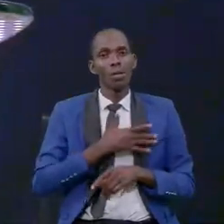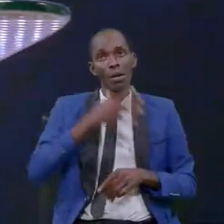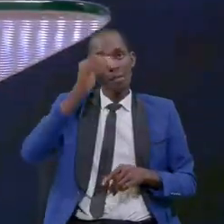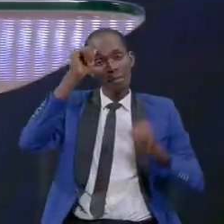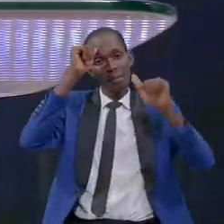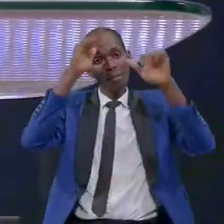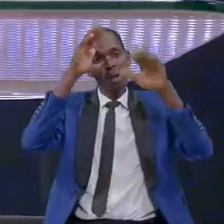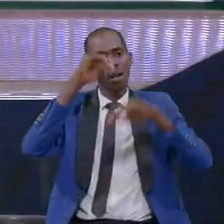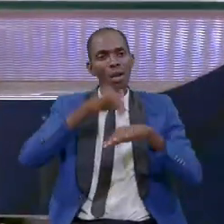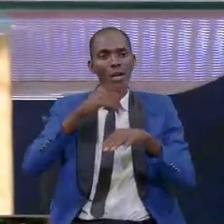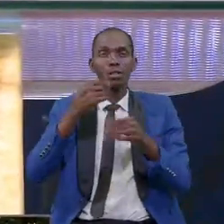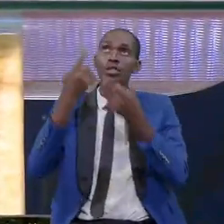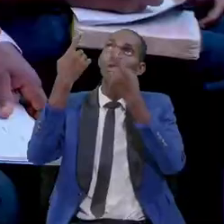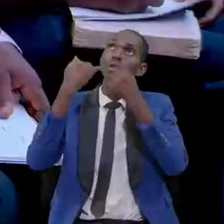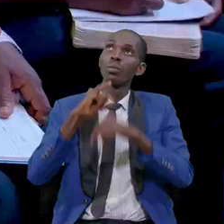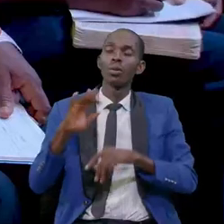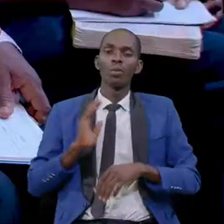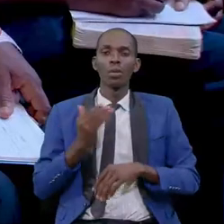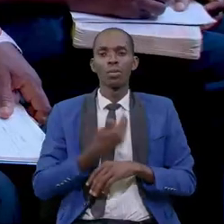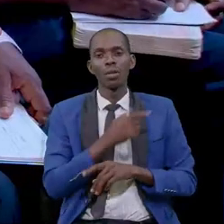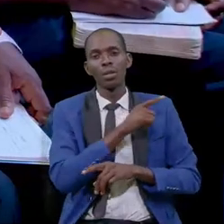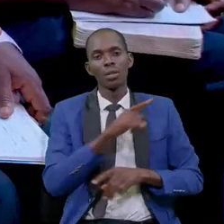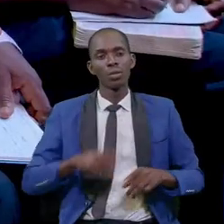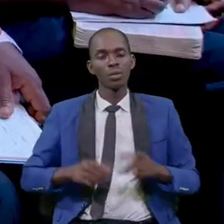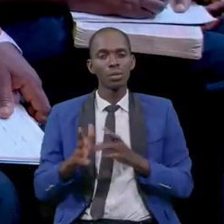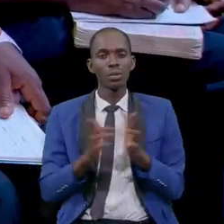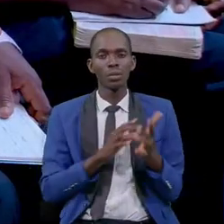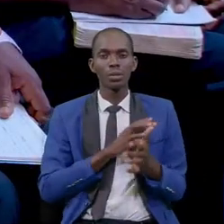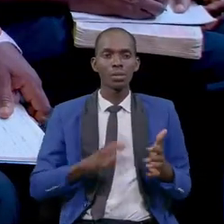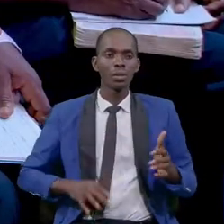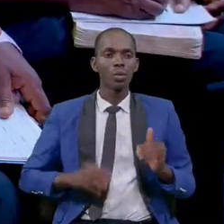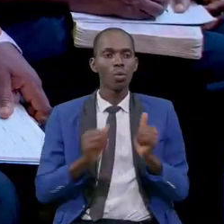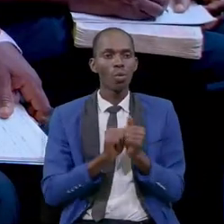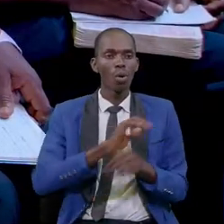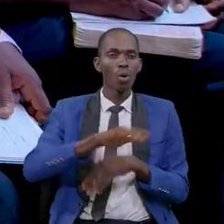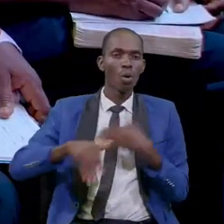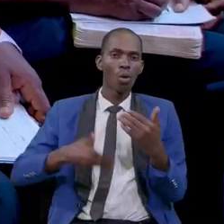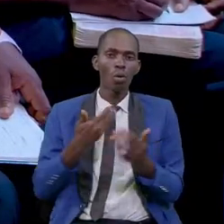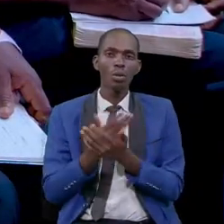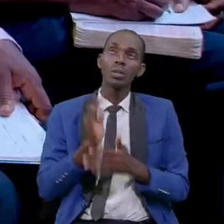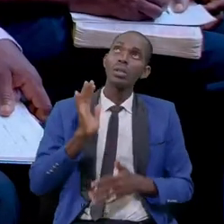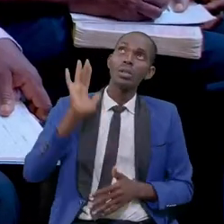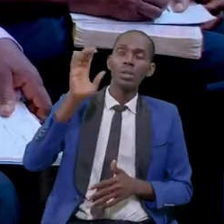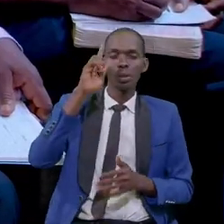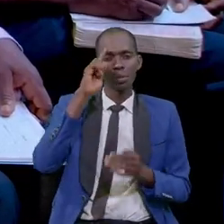de notre Seigneur Jésus avec tous ses saints.